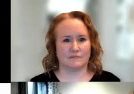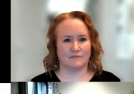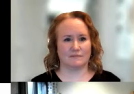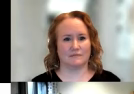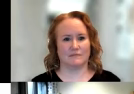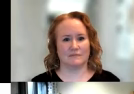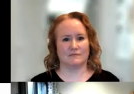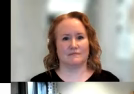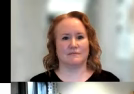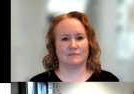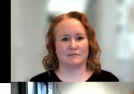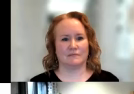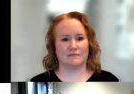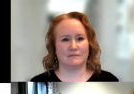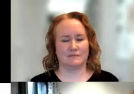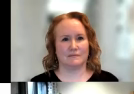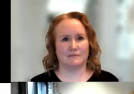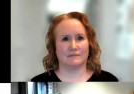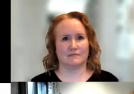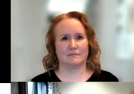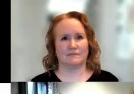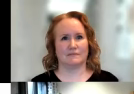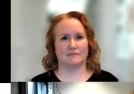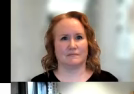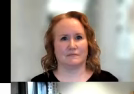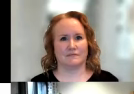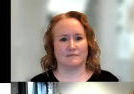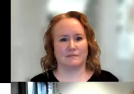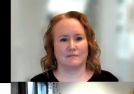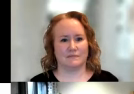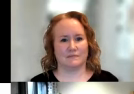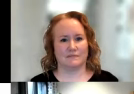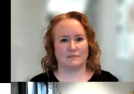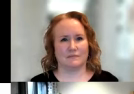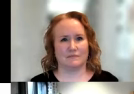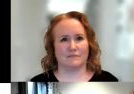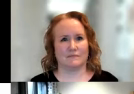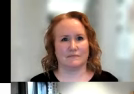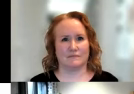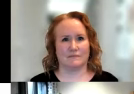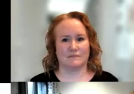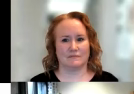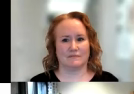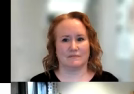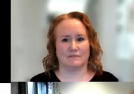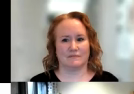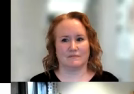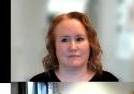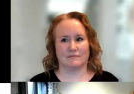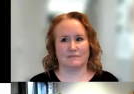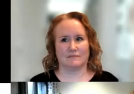gjelde nettsteder og apper, og det gjelder også intranett og ekstranett.